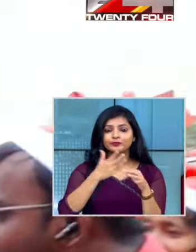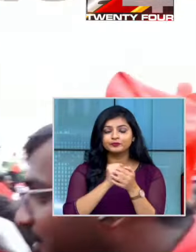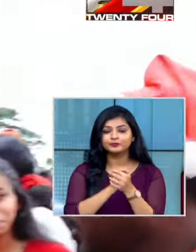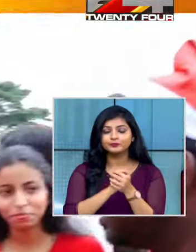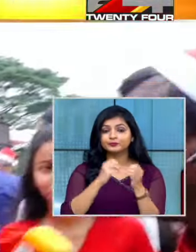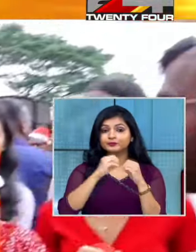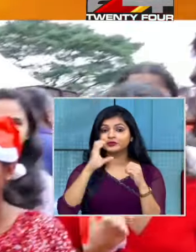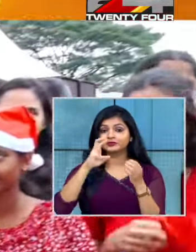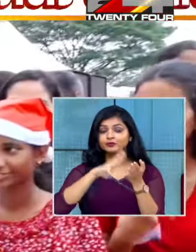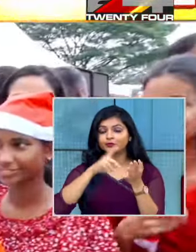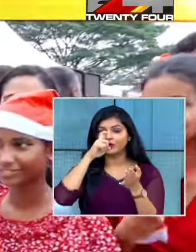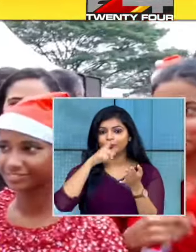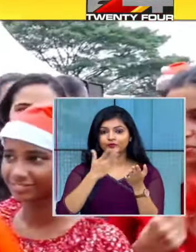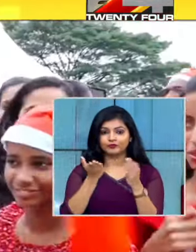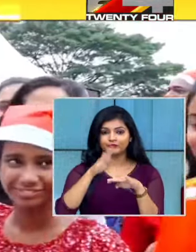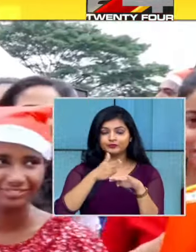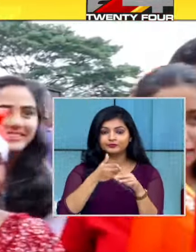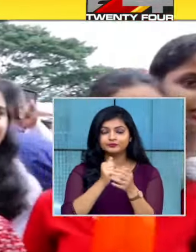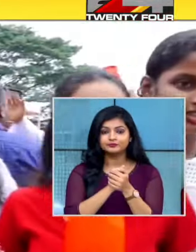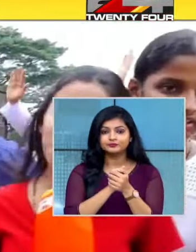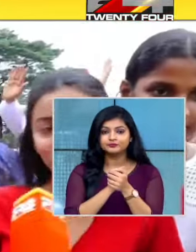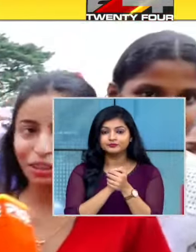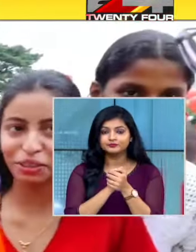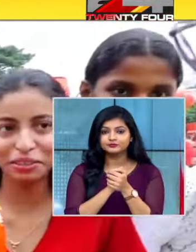BCM കോട്ടയം. അടിപൊളിയാണ്.